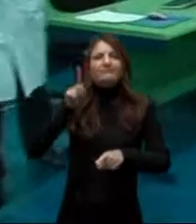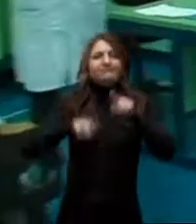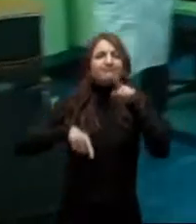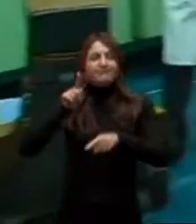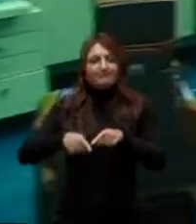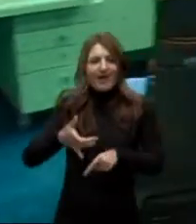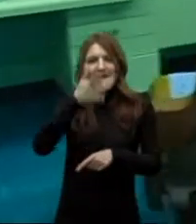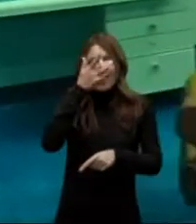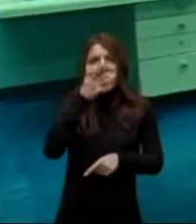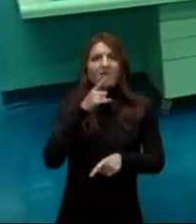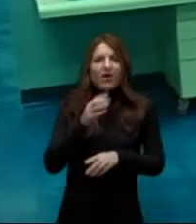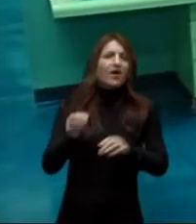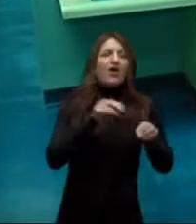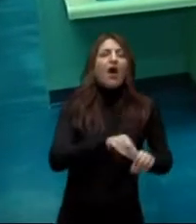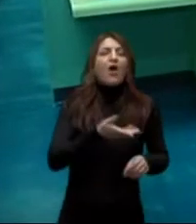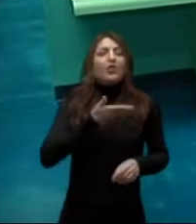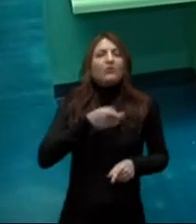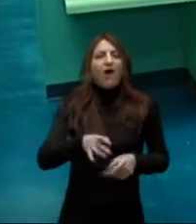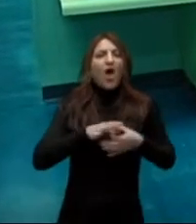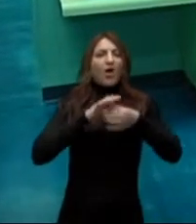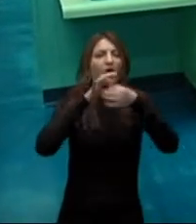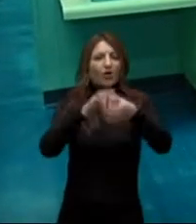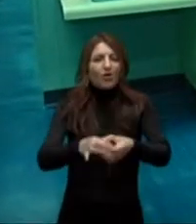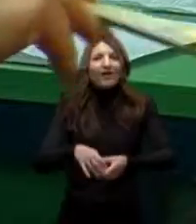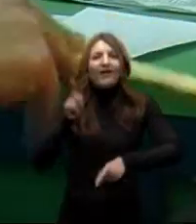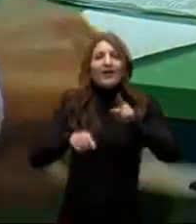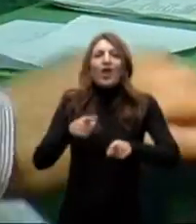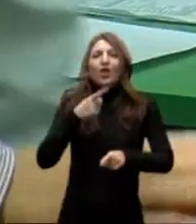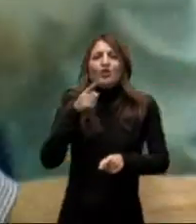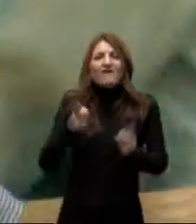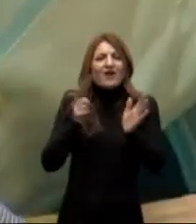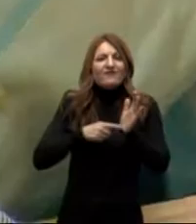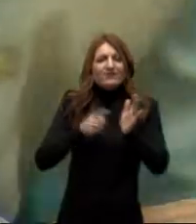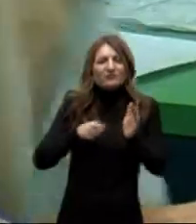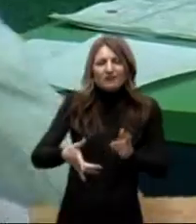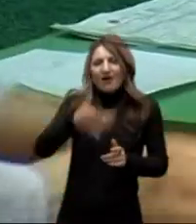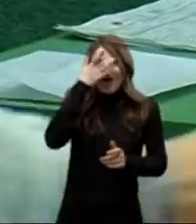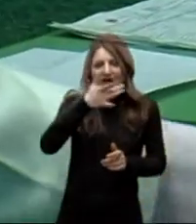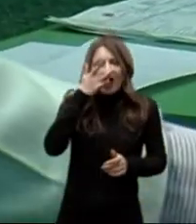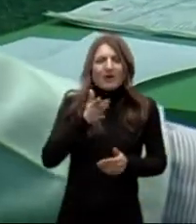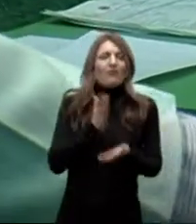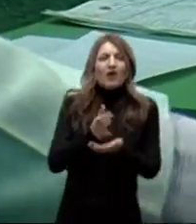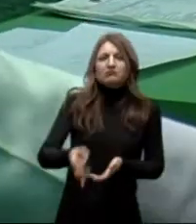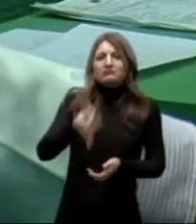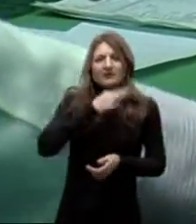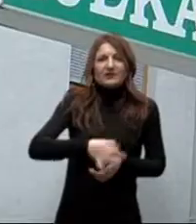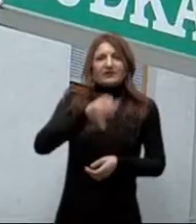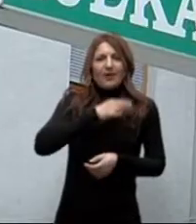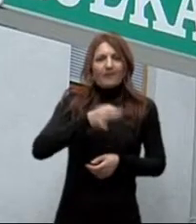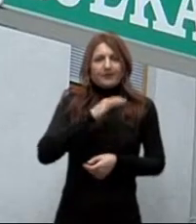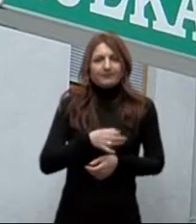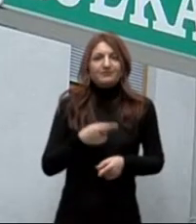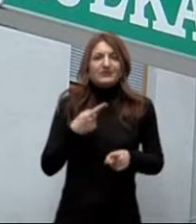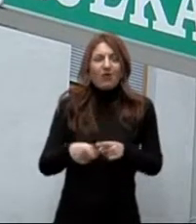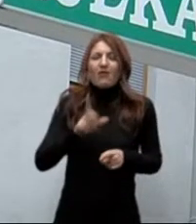glavoboljom koja se transformirala u kronični oblik ili bolesnici koji su zbog čestih glavobolja počeli svakodnevno uzimati analgetike. Kako